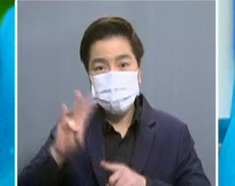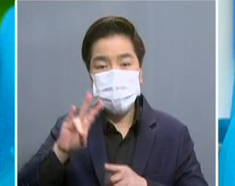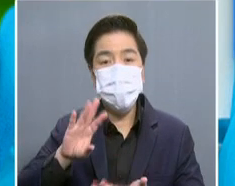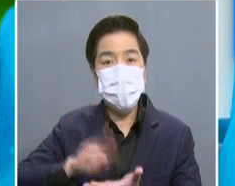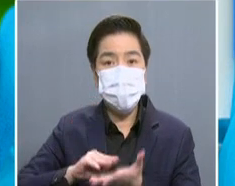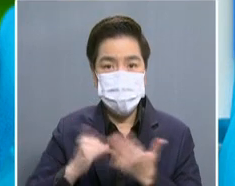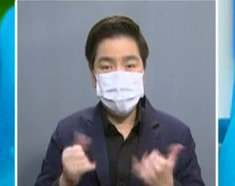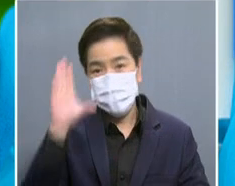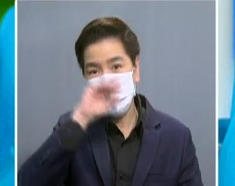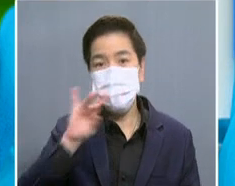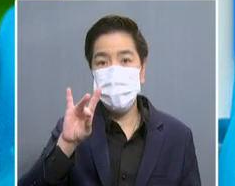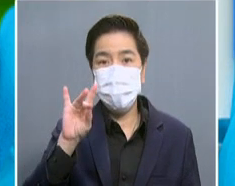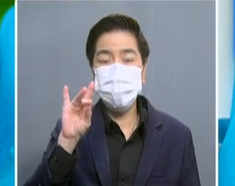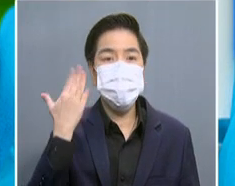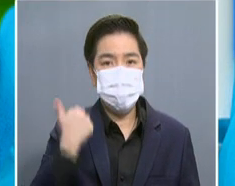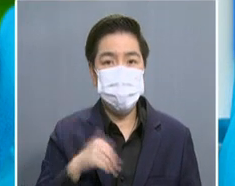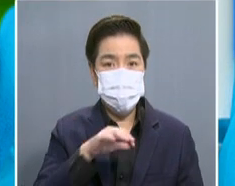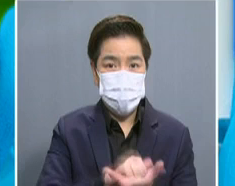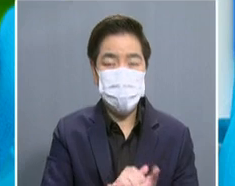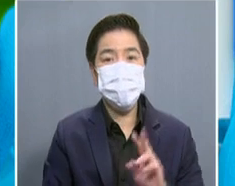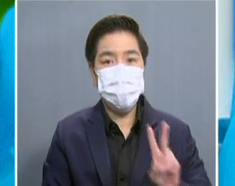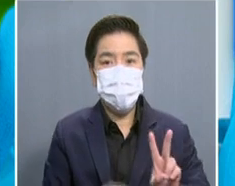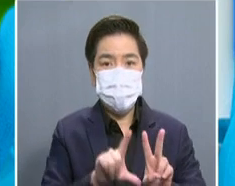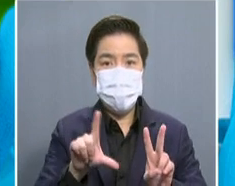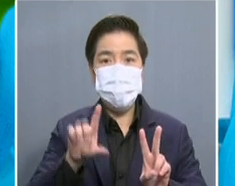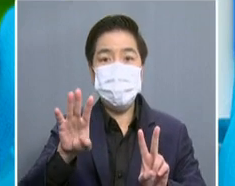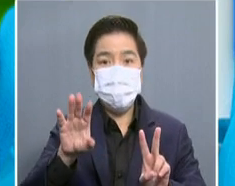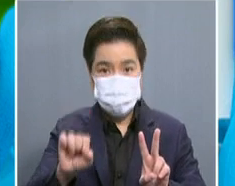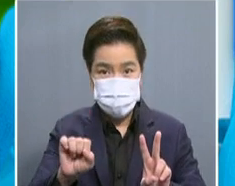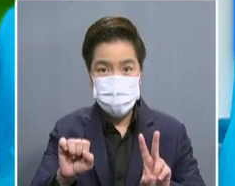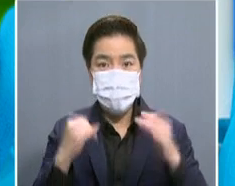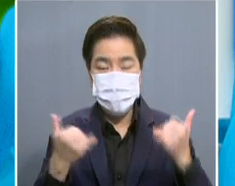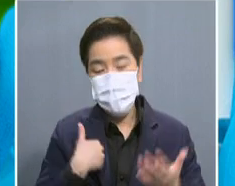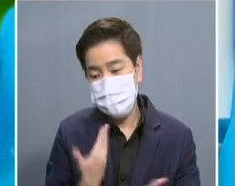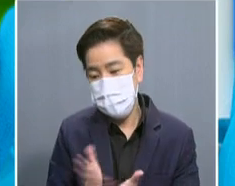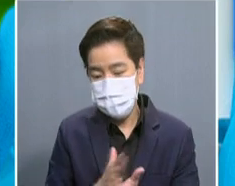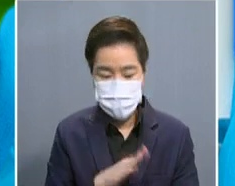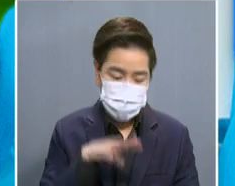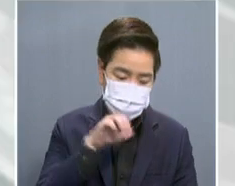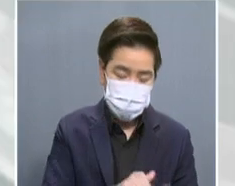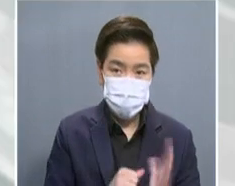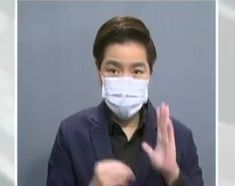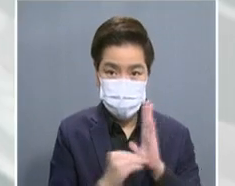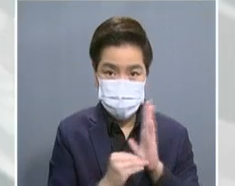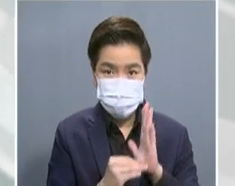ตอน2ทุ่มที่ผ่านมาตอนนี้ยอดจองทะลุ2ล้าน4แสนคนไปแล้วนะครับโดยแบ่งเป็นจองในพื้นที่กรุงเท